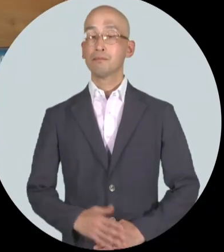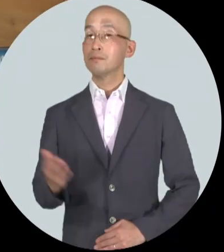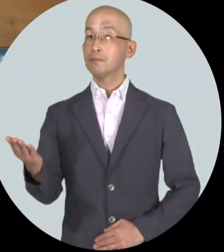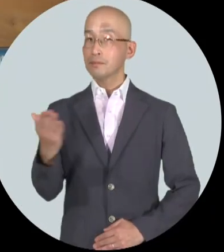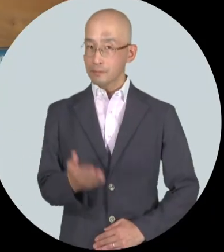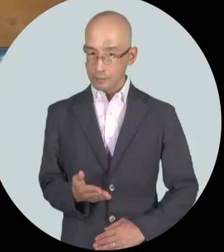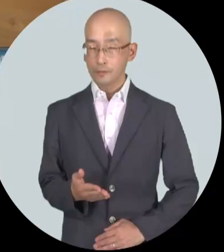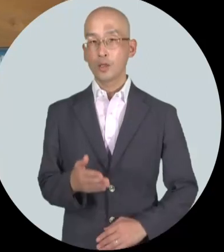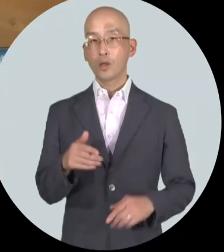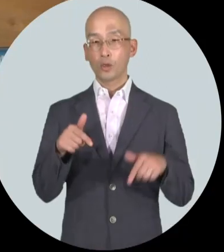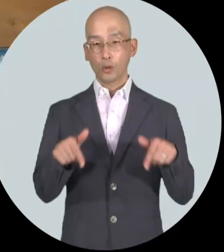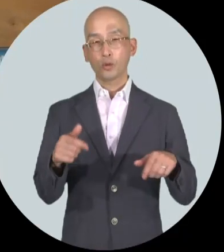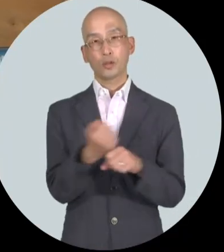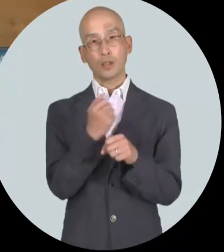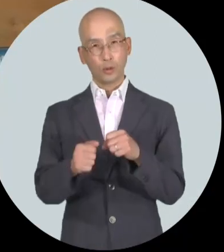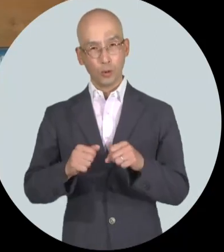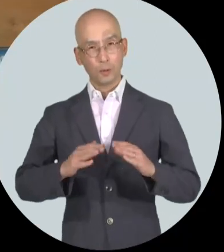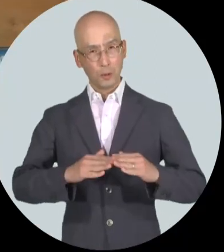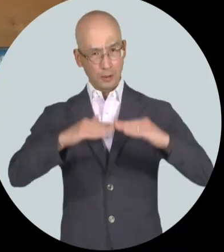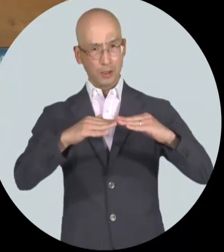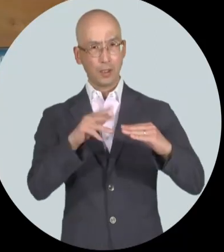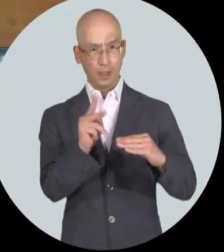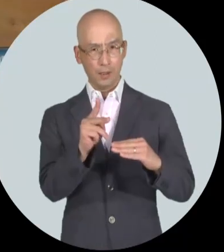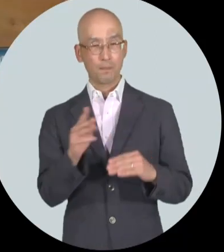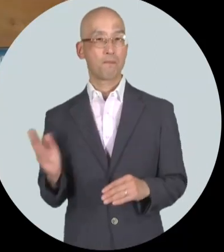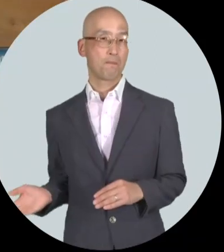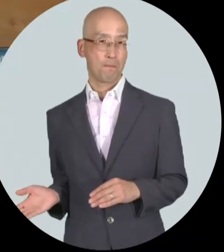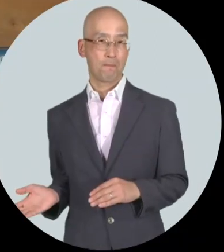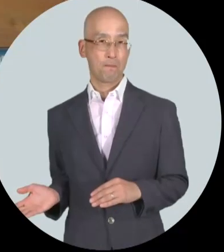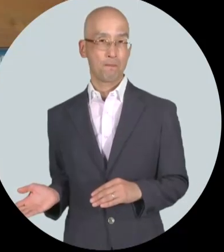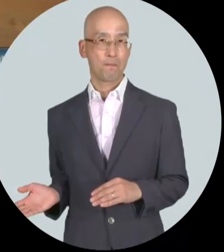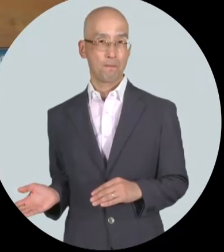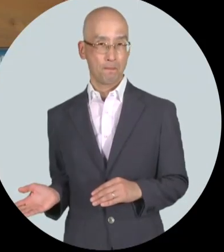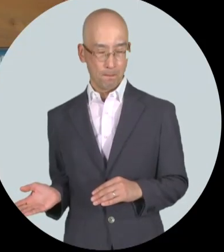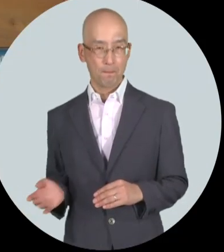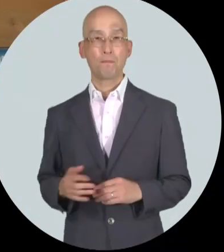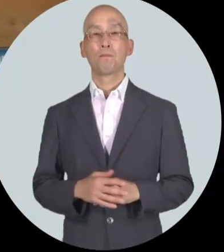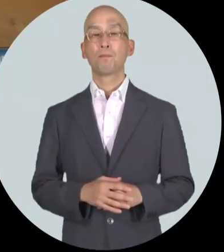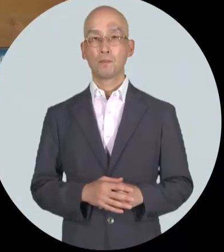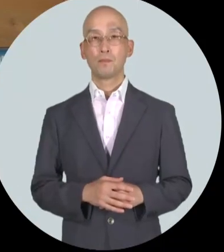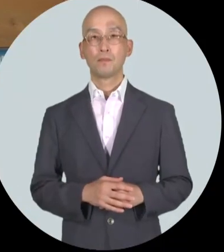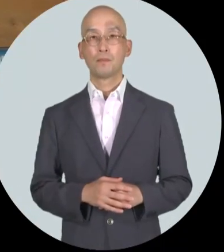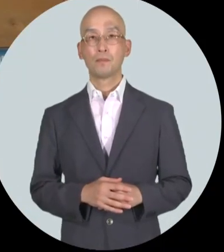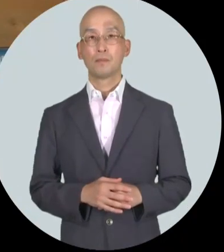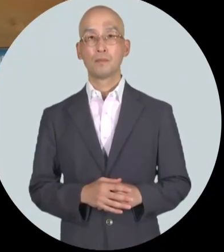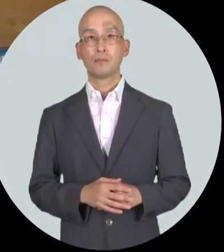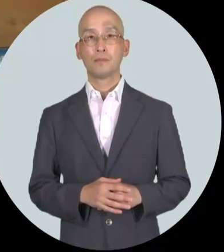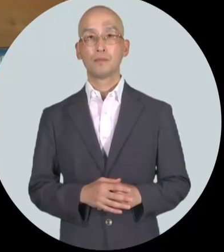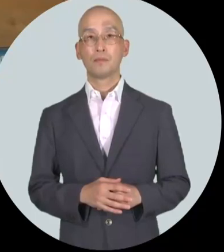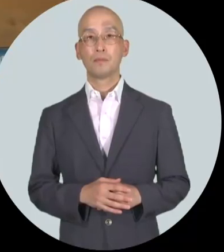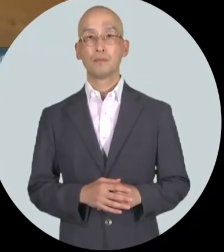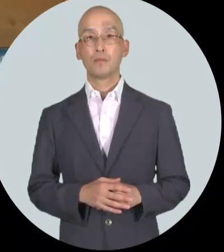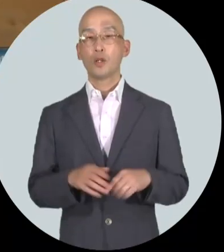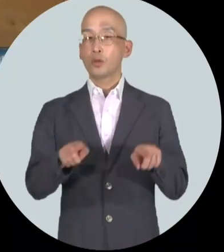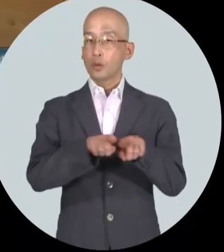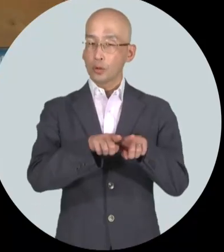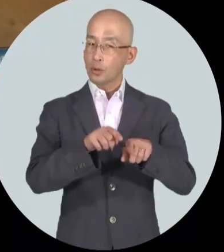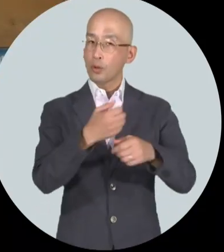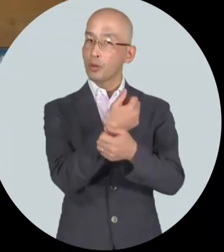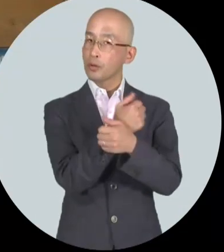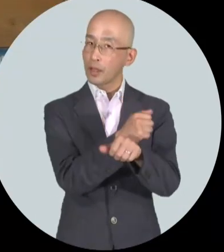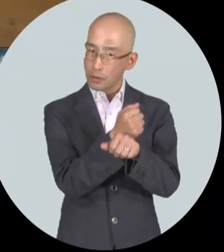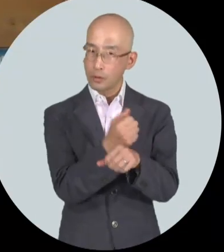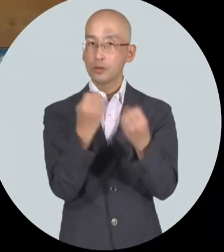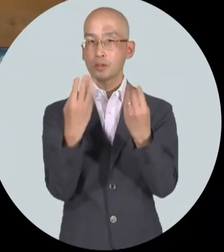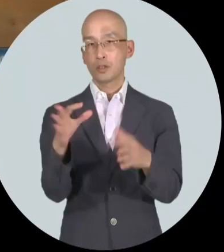2番目が京都産業の活性化ということで、産業創造リーディングゾーンの加速化事業費ということで、共同研